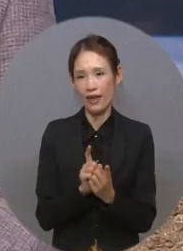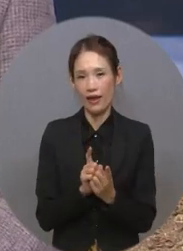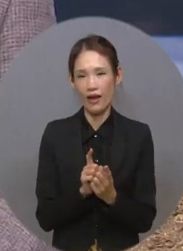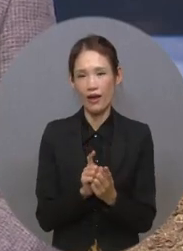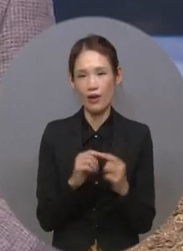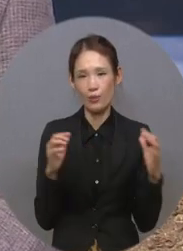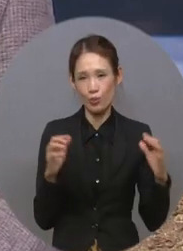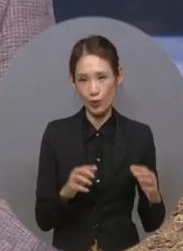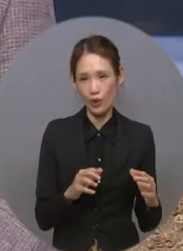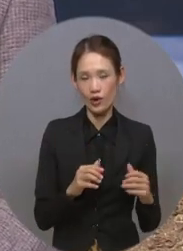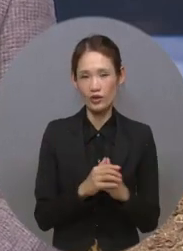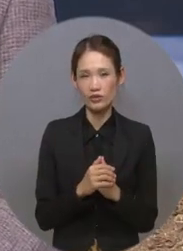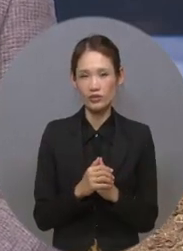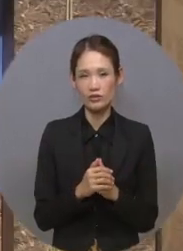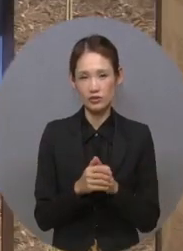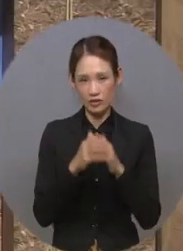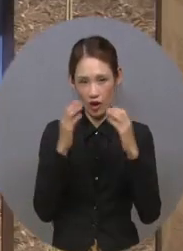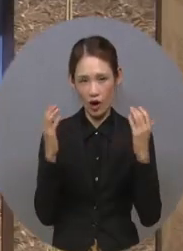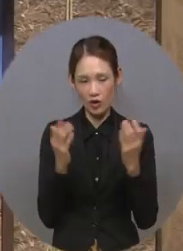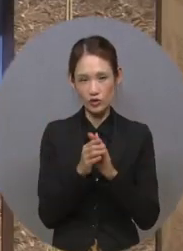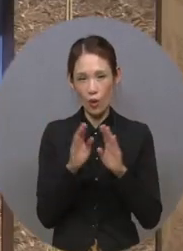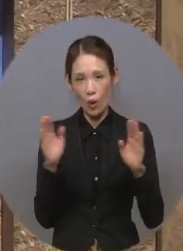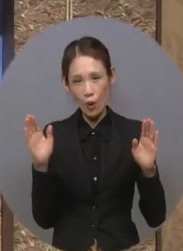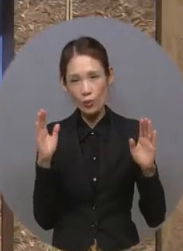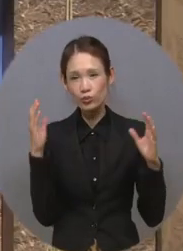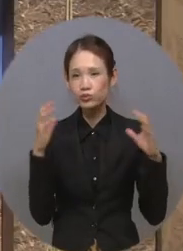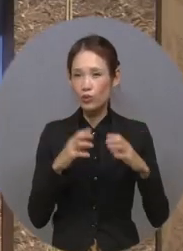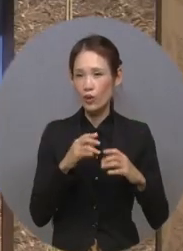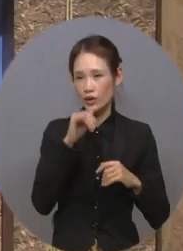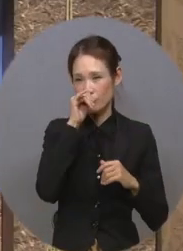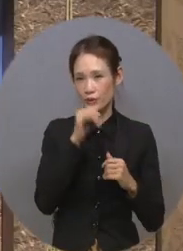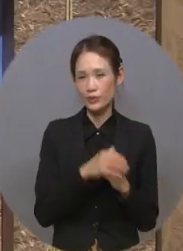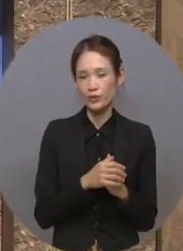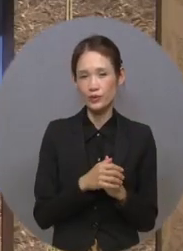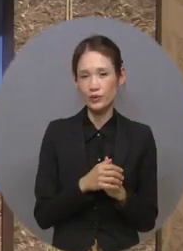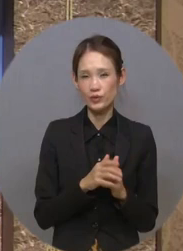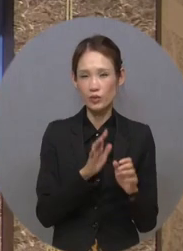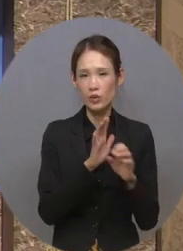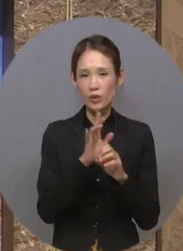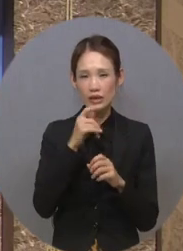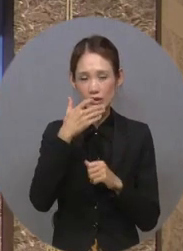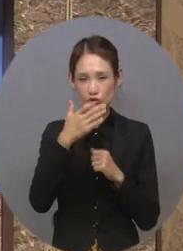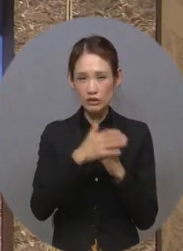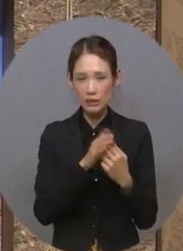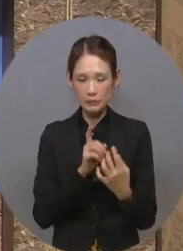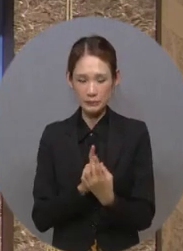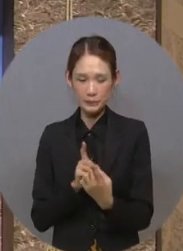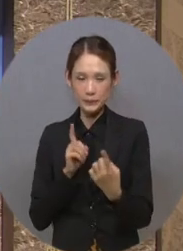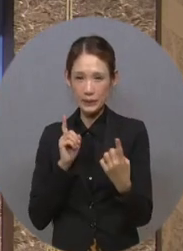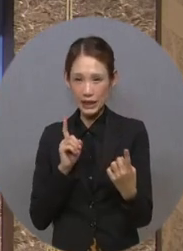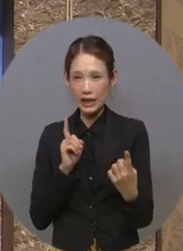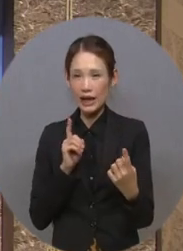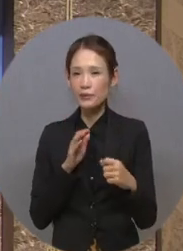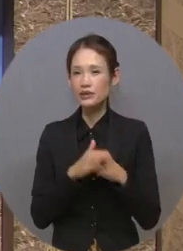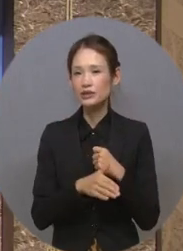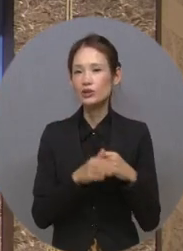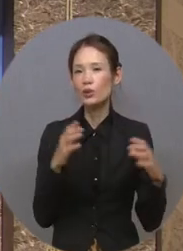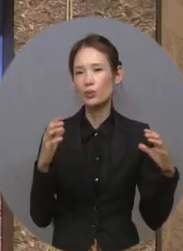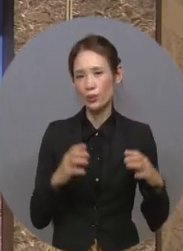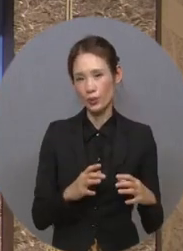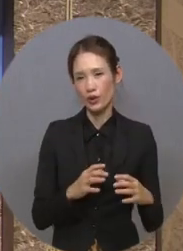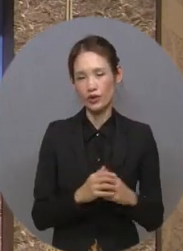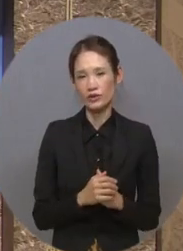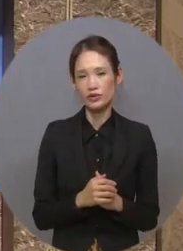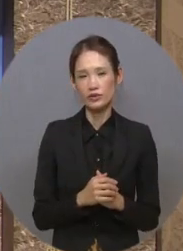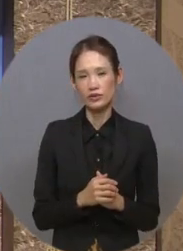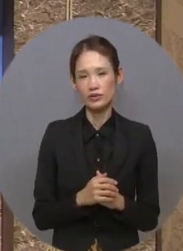예. 전체적으로 오픈 모임이 있고 해서 네. 요새 이제 코로나 때문에 예. 그래서 비대면으로 이렇게 해서 네. 하고 있어요. 지금. 아,